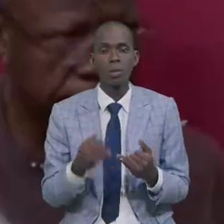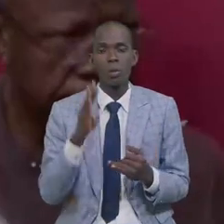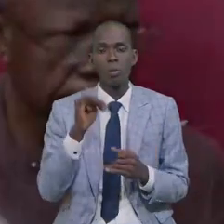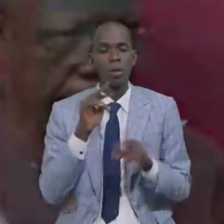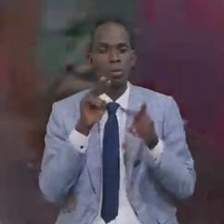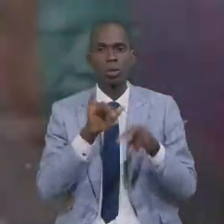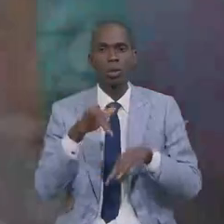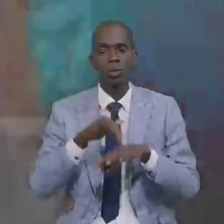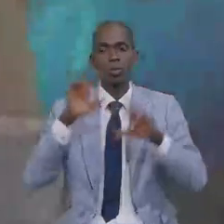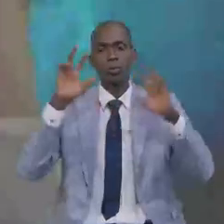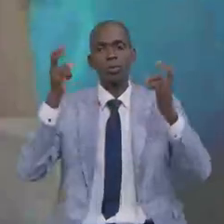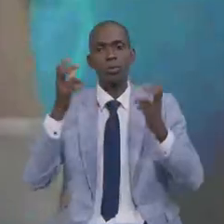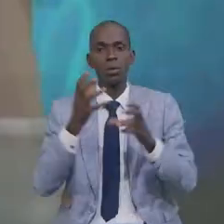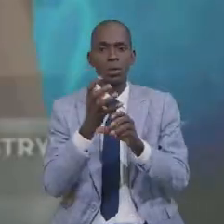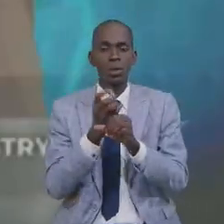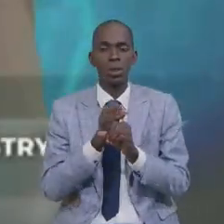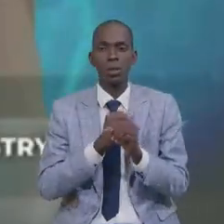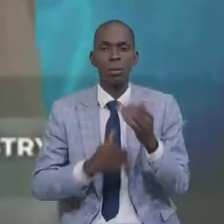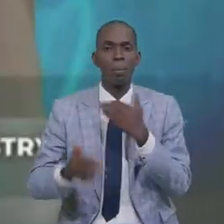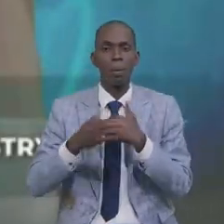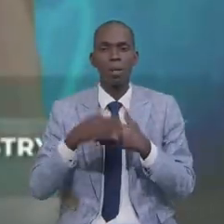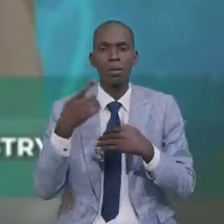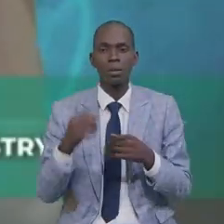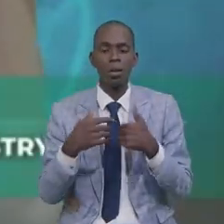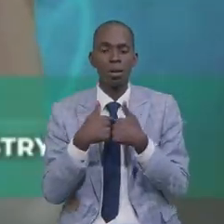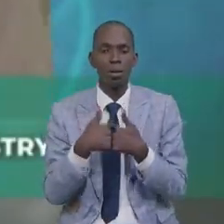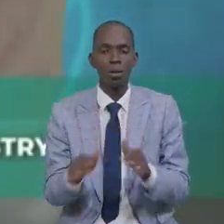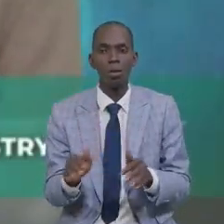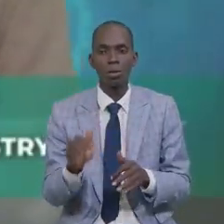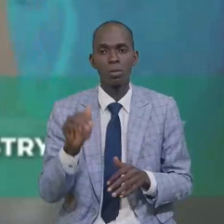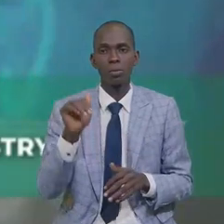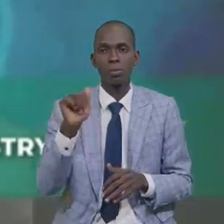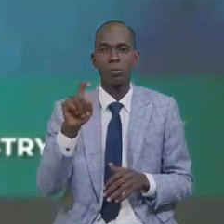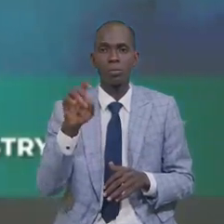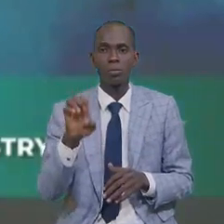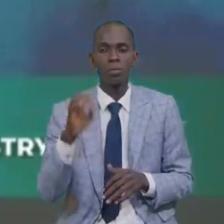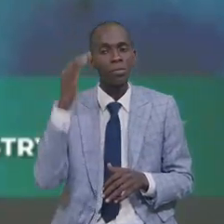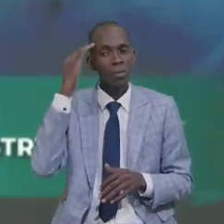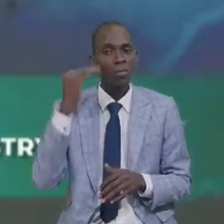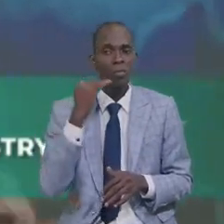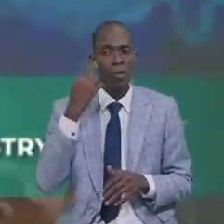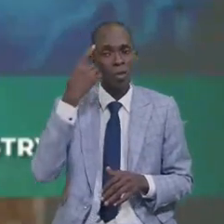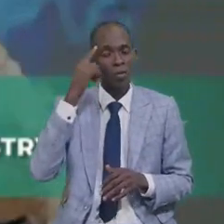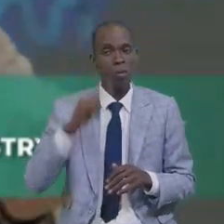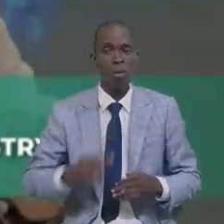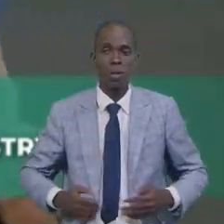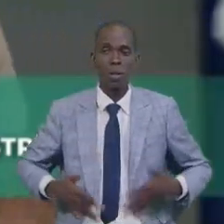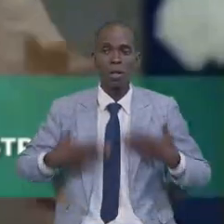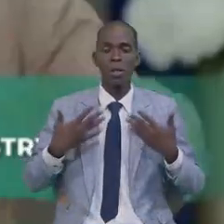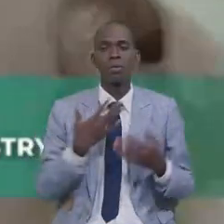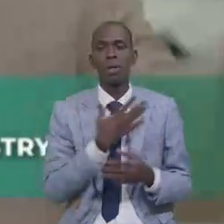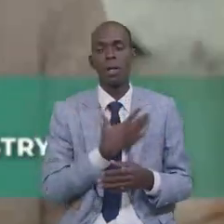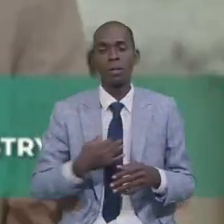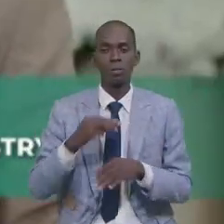Comme nous commençons aujourd'hui, nous considérons le message « Recouvrez la tête de hache perdue pour la vie et le